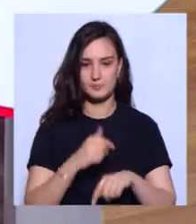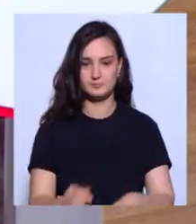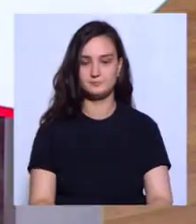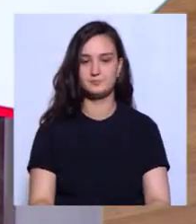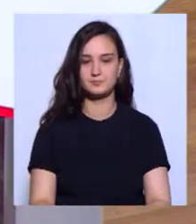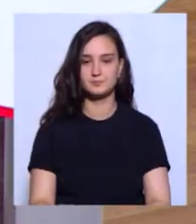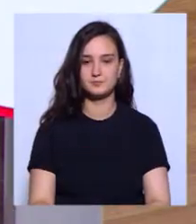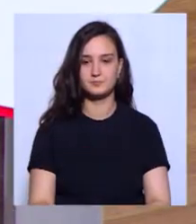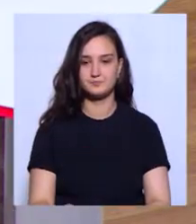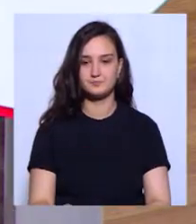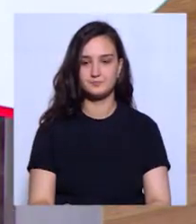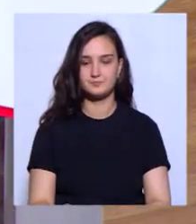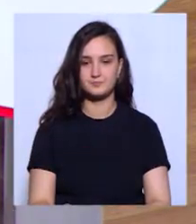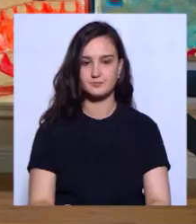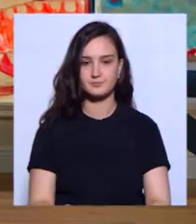ამისთვის